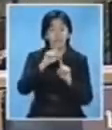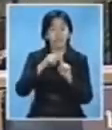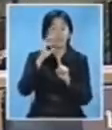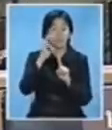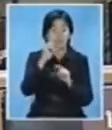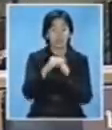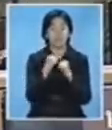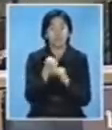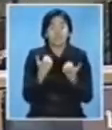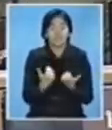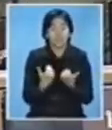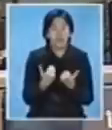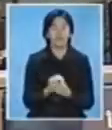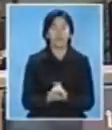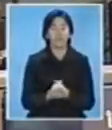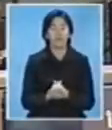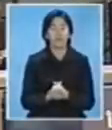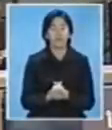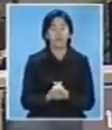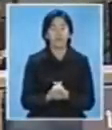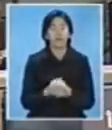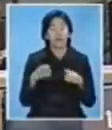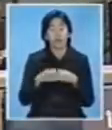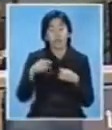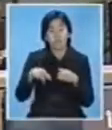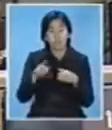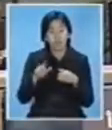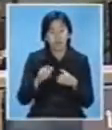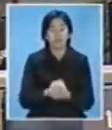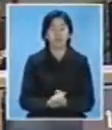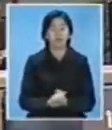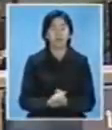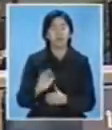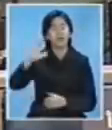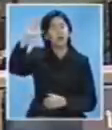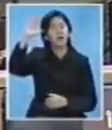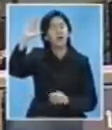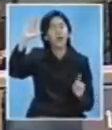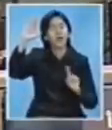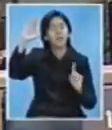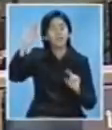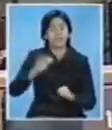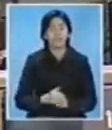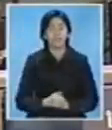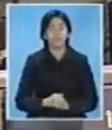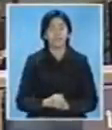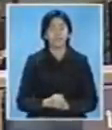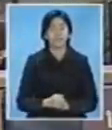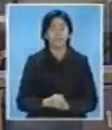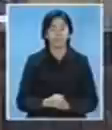าคมซึ่งเมื่อพรรคเพื่อตั้ง ครับท่านประท้วงเรื่องอะไรครับ